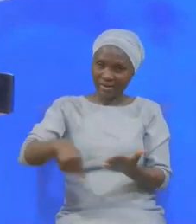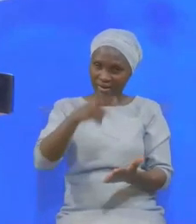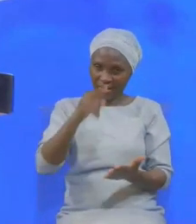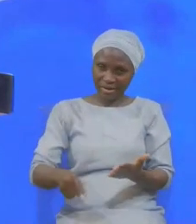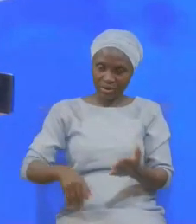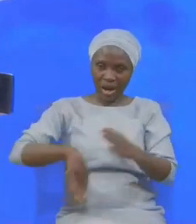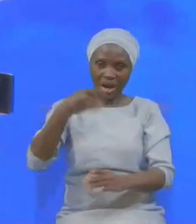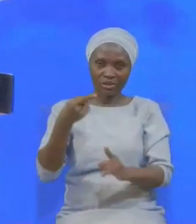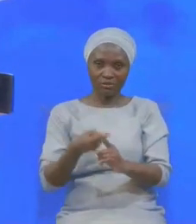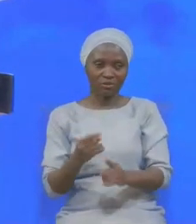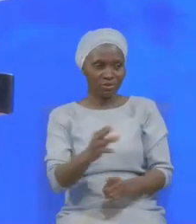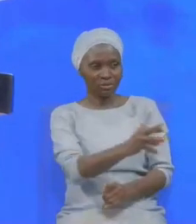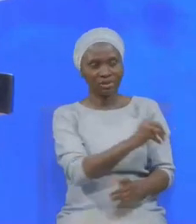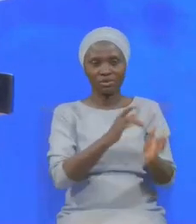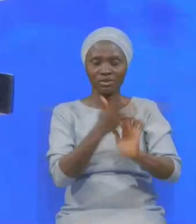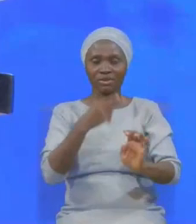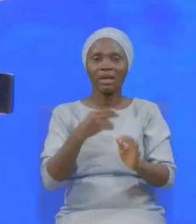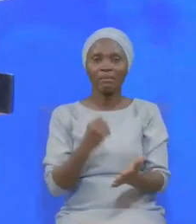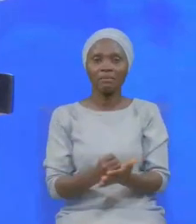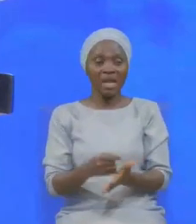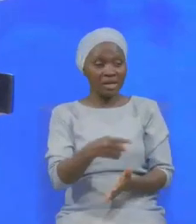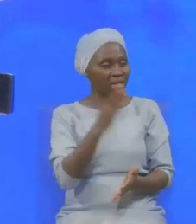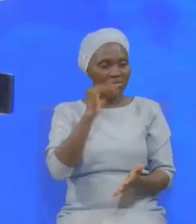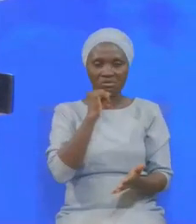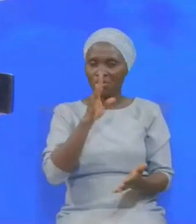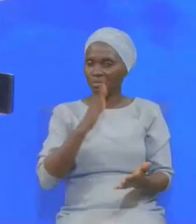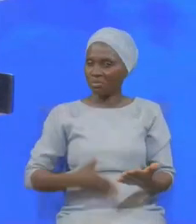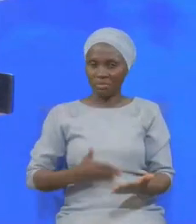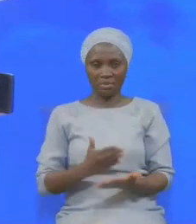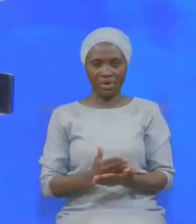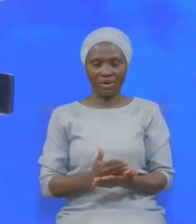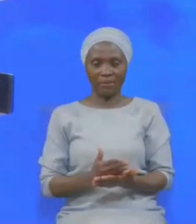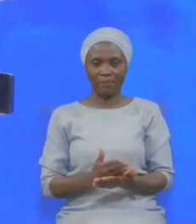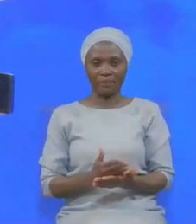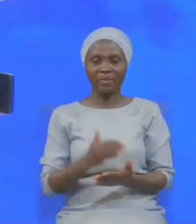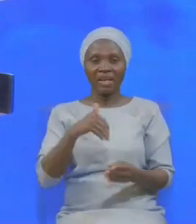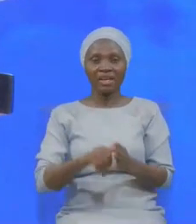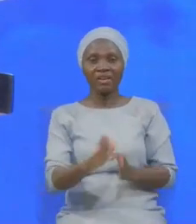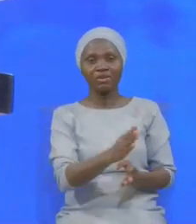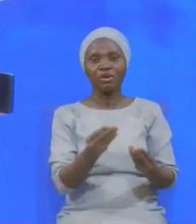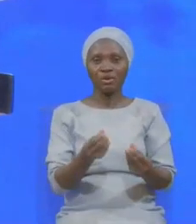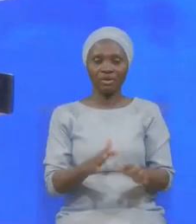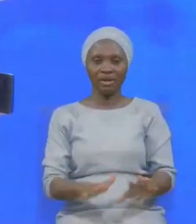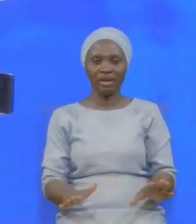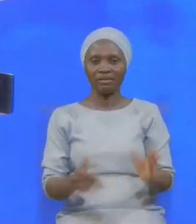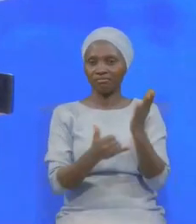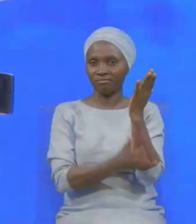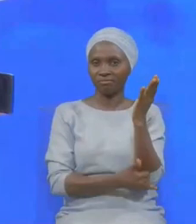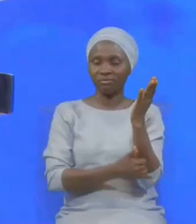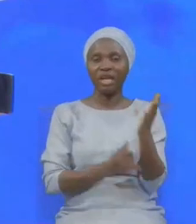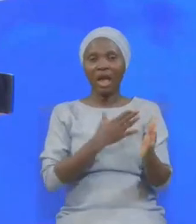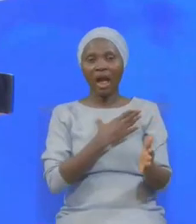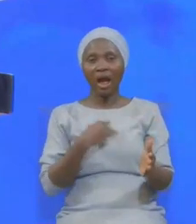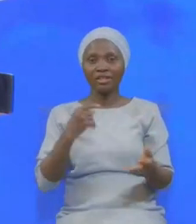la stérilité est annulée de d'eux. Ils ne seront pas stériles dans ton pays. Je remplirai